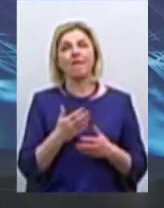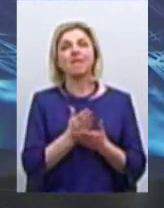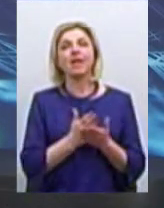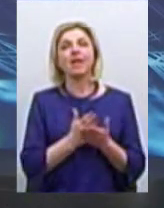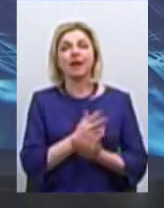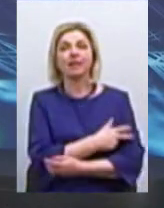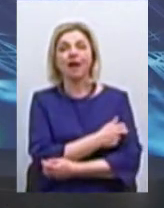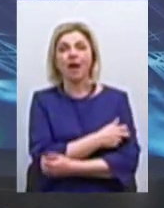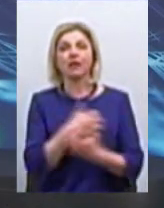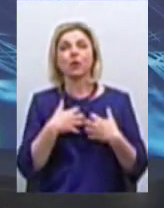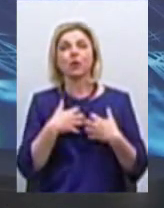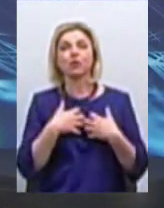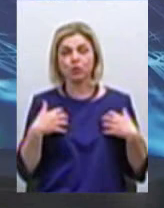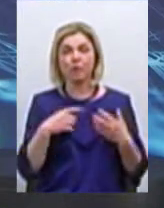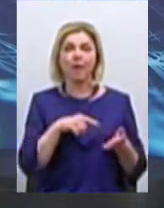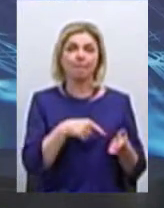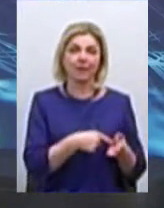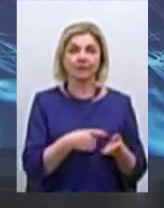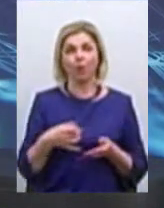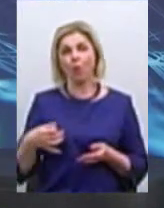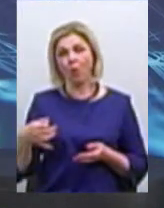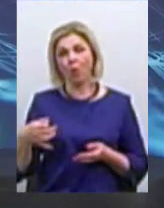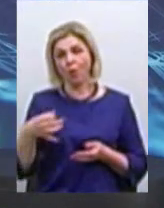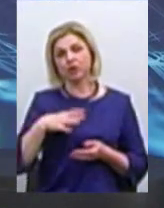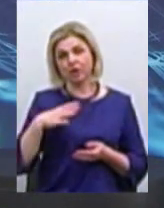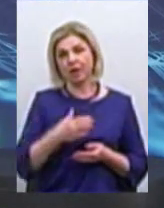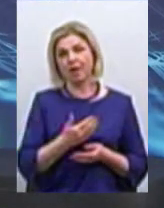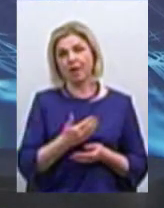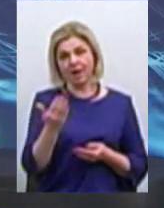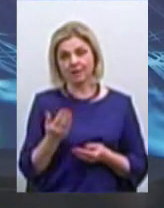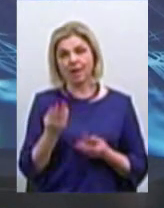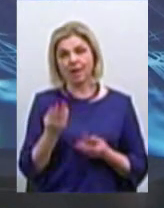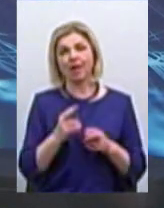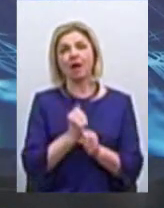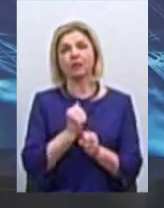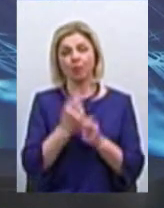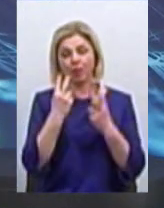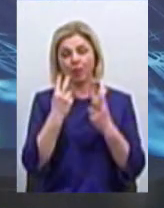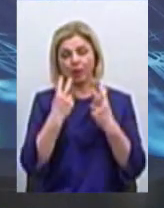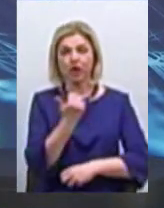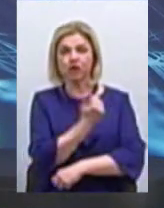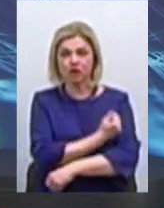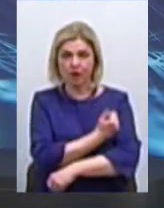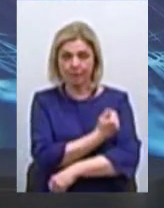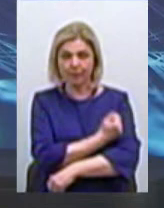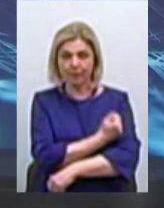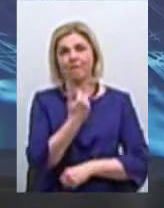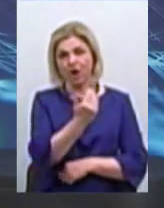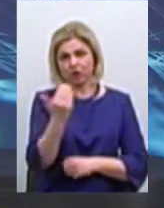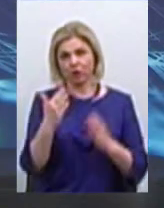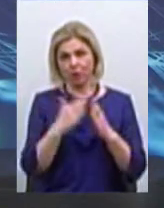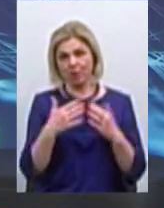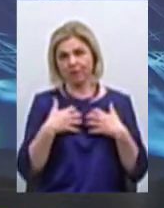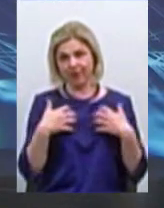ветеринарна служба як міста, так і області чекає вас для проведення щеплень ваших